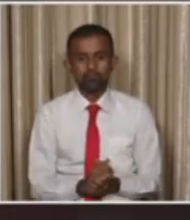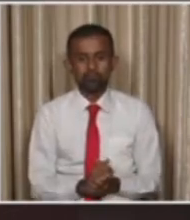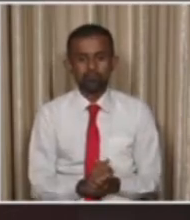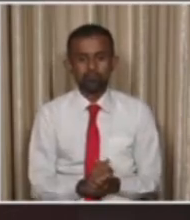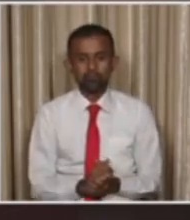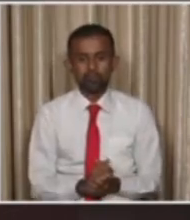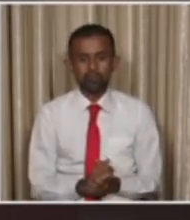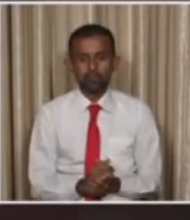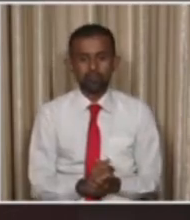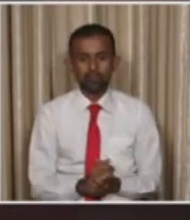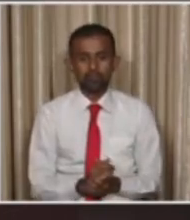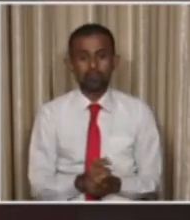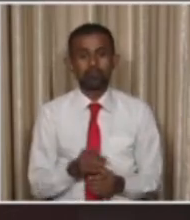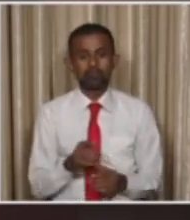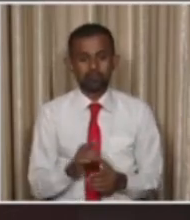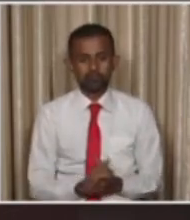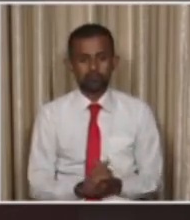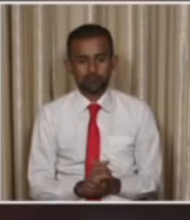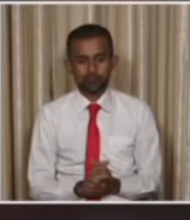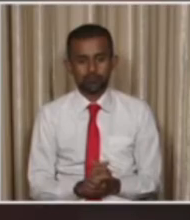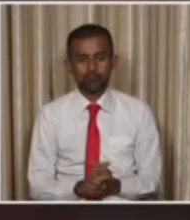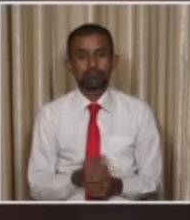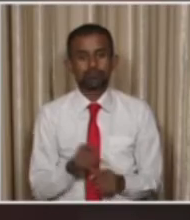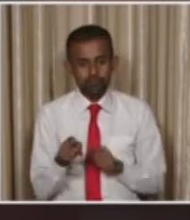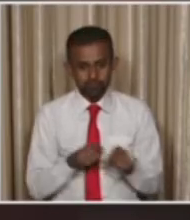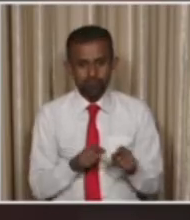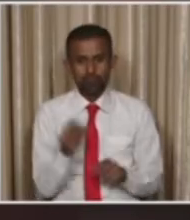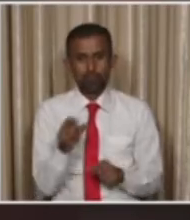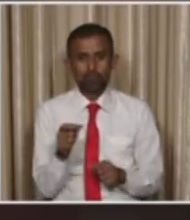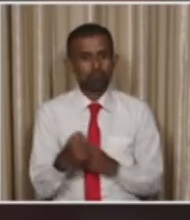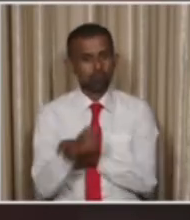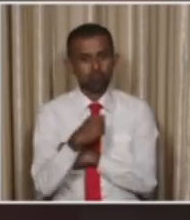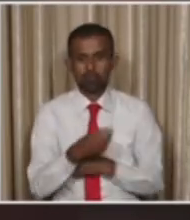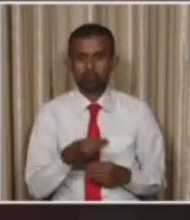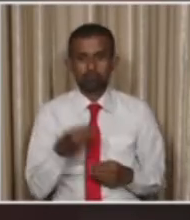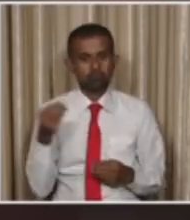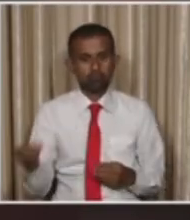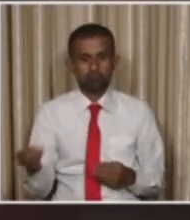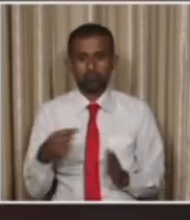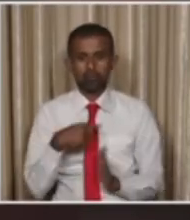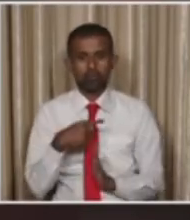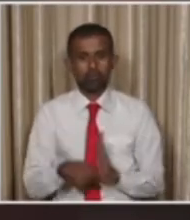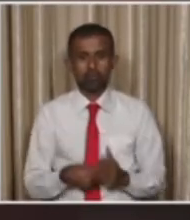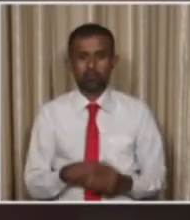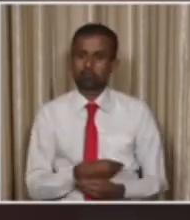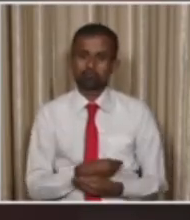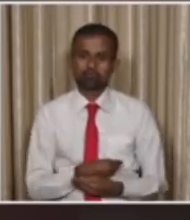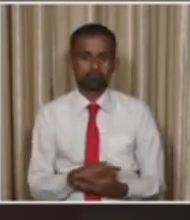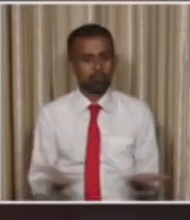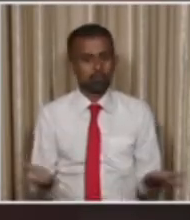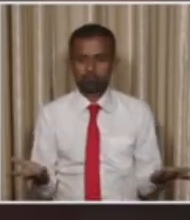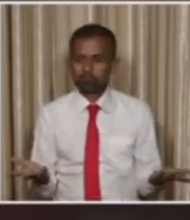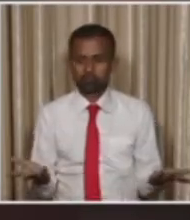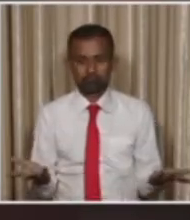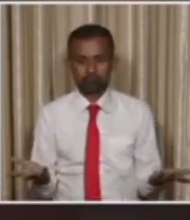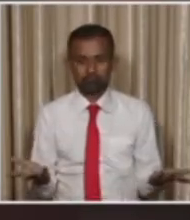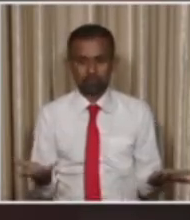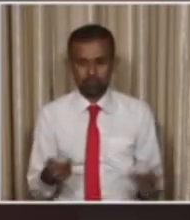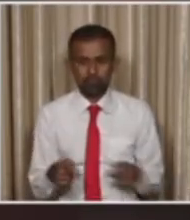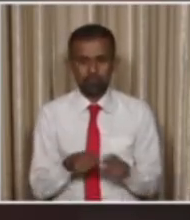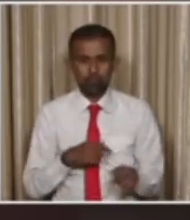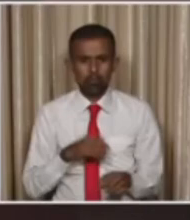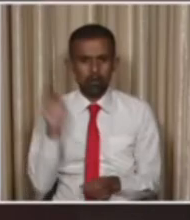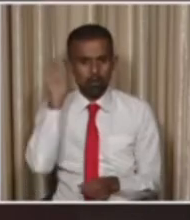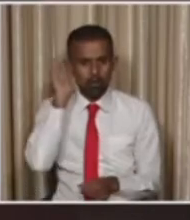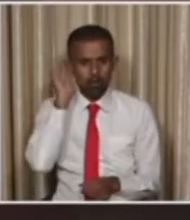මොකක් හරි අට වුණා. ඉතින් ඒ නිසා ඒ වගේ පිරිසකට බලය ගියොත් මේ රට සිත්ත පෝච්චි. ඒ වගේම අපිට ආරංචි